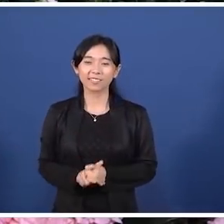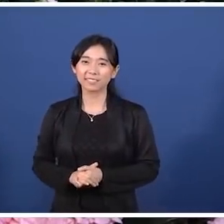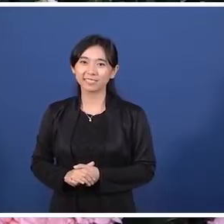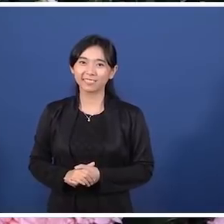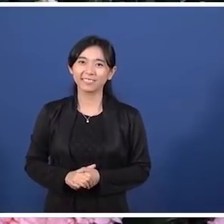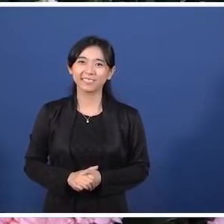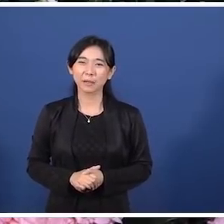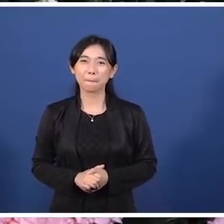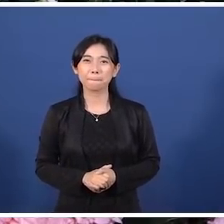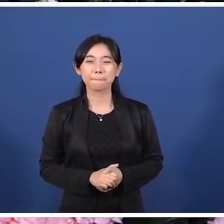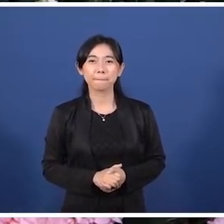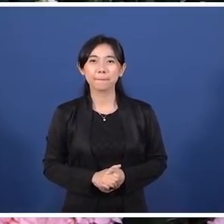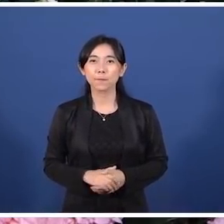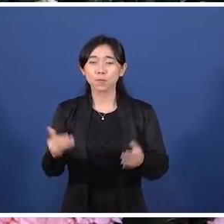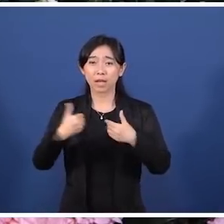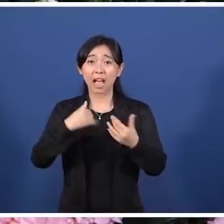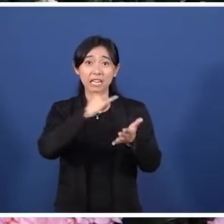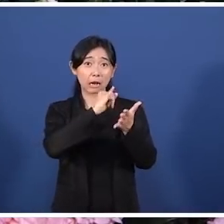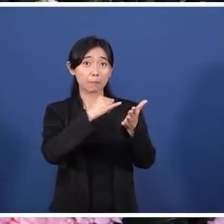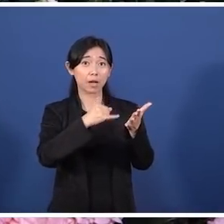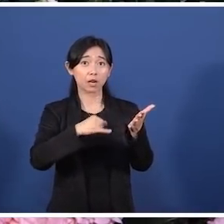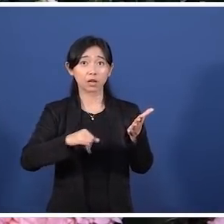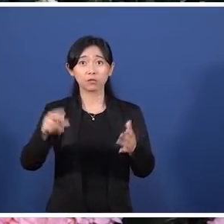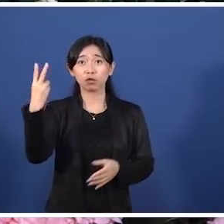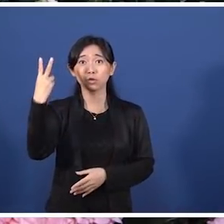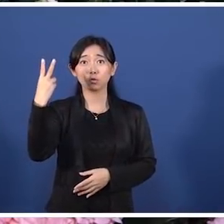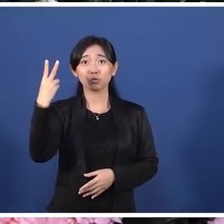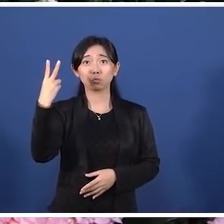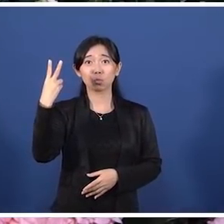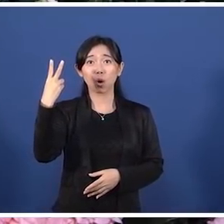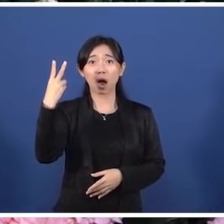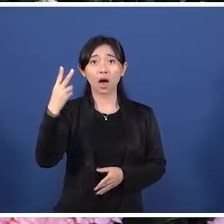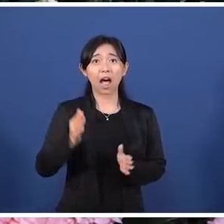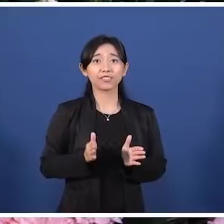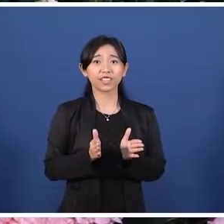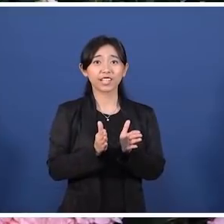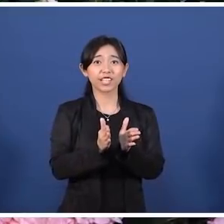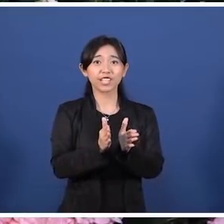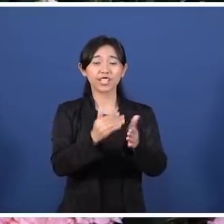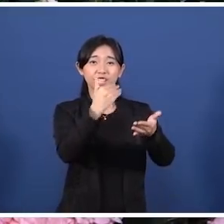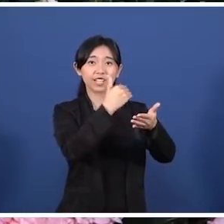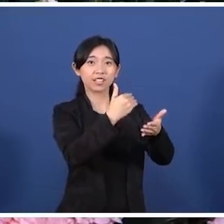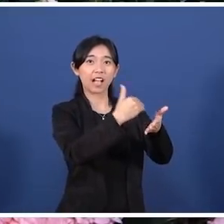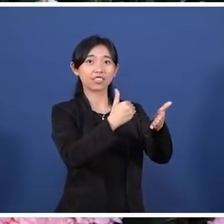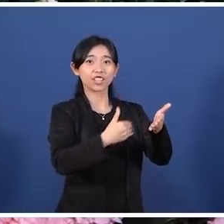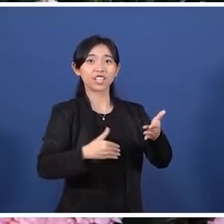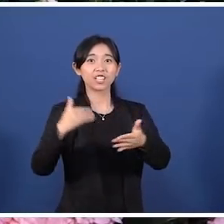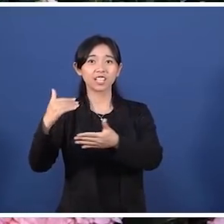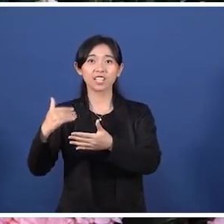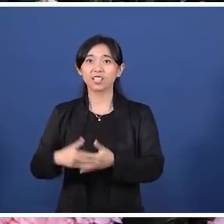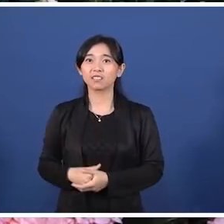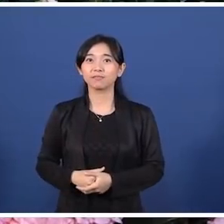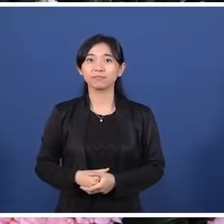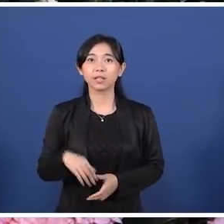berbagai platform ketika ada gambaran dua antrian. Satu antrian ke gereja,